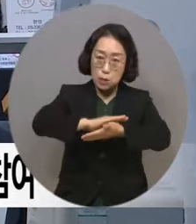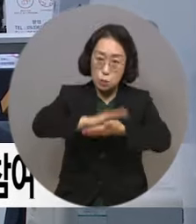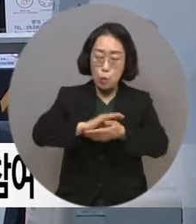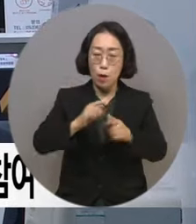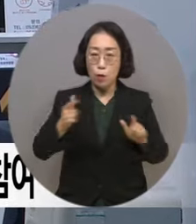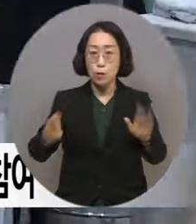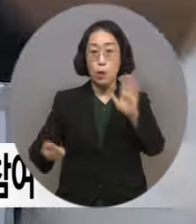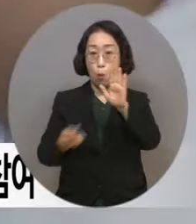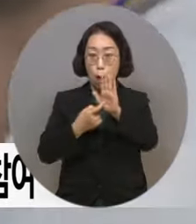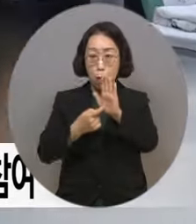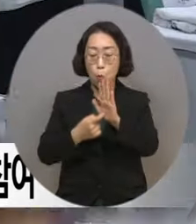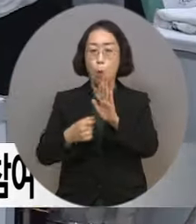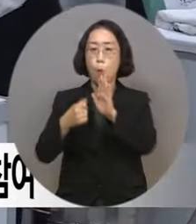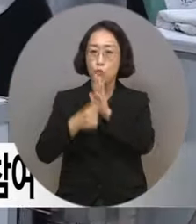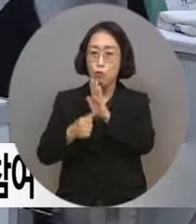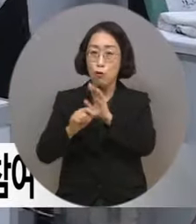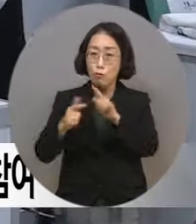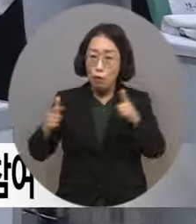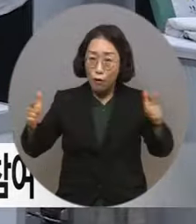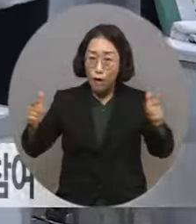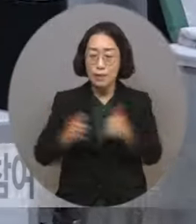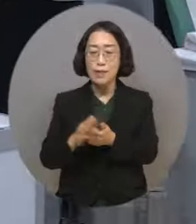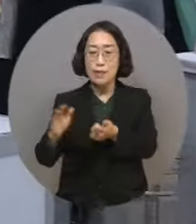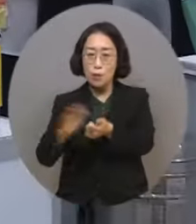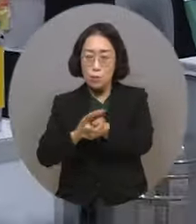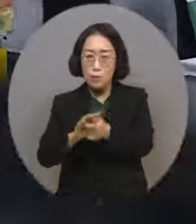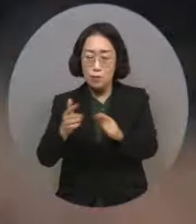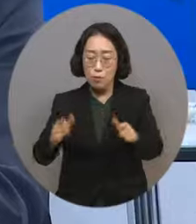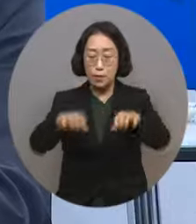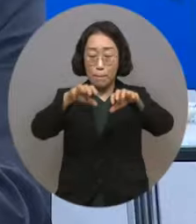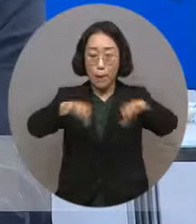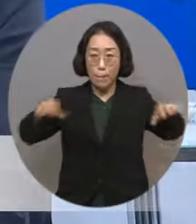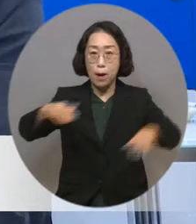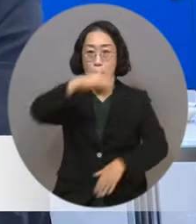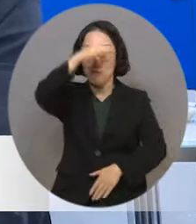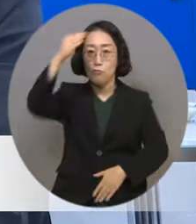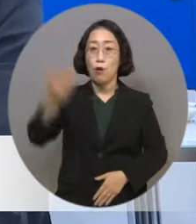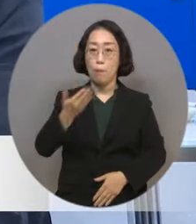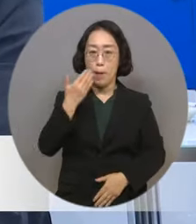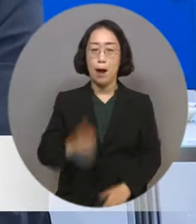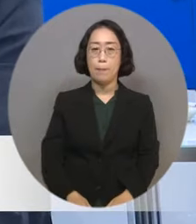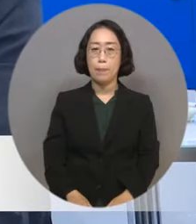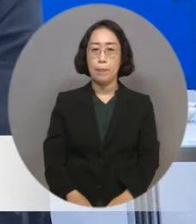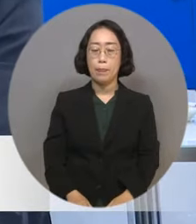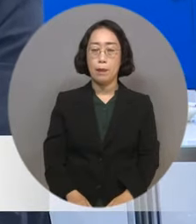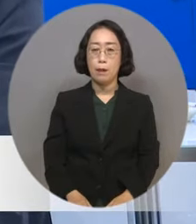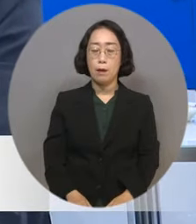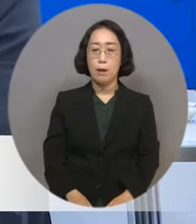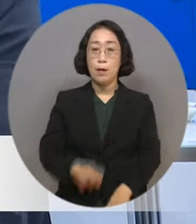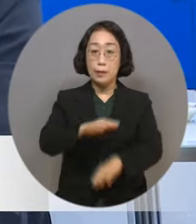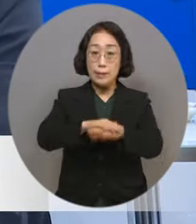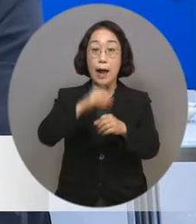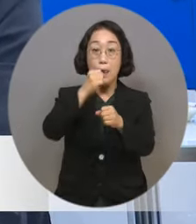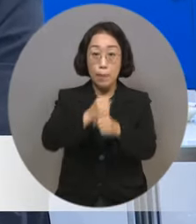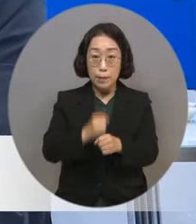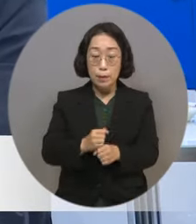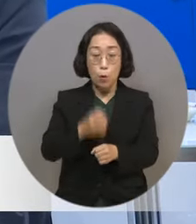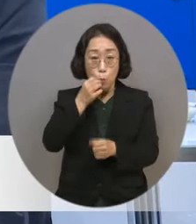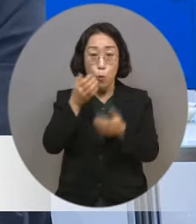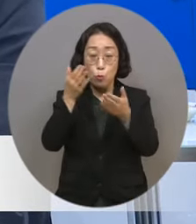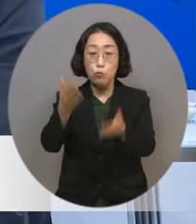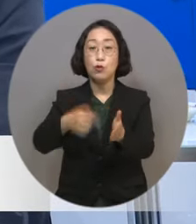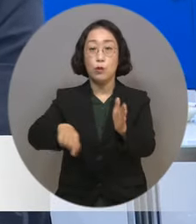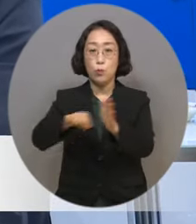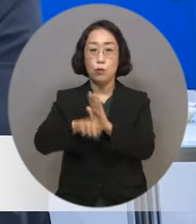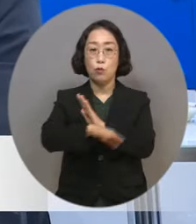사무용품, 식품 등 다양한 생산품과 서비스를 소개했습니다. 품질에 대한 부분들도 체험할 수 있도록 해서